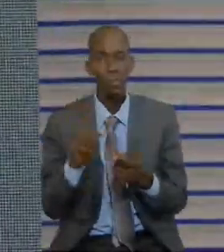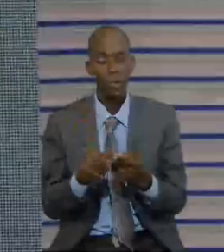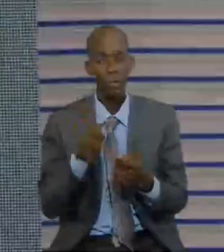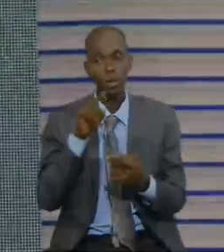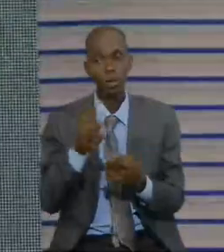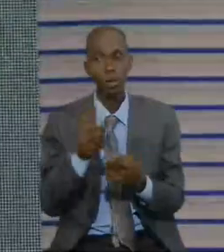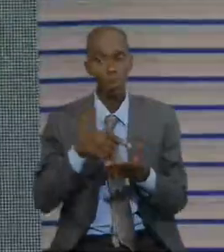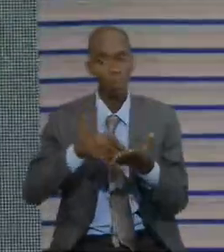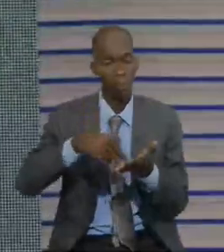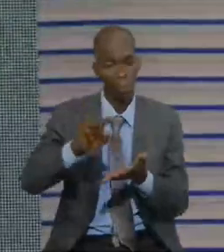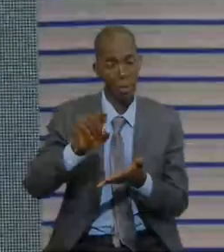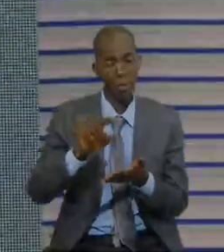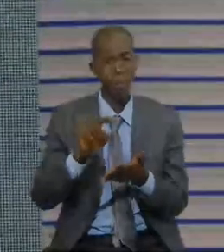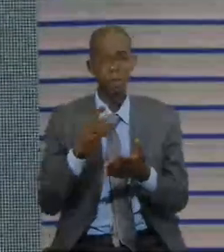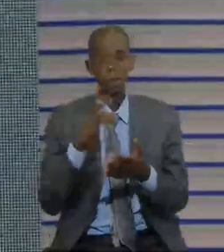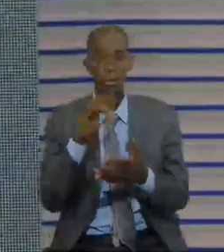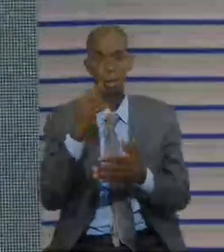rédemption